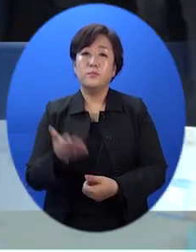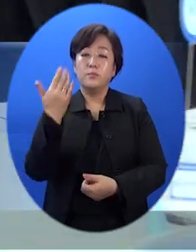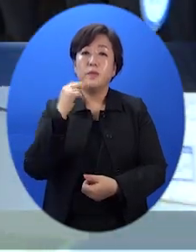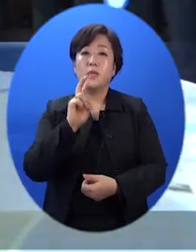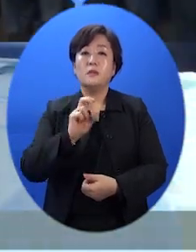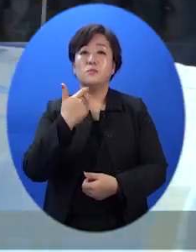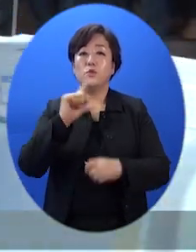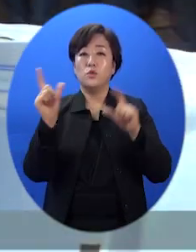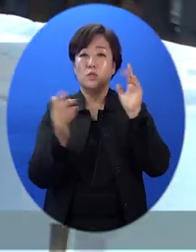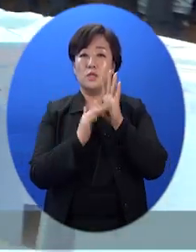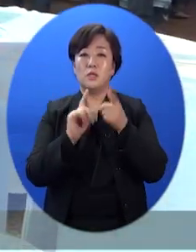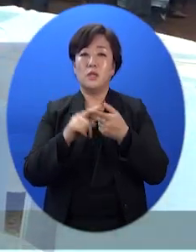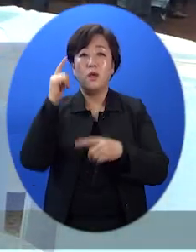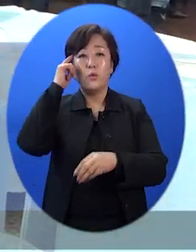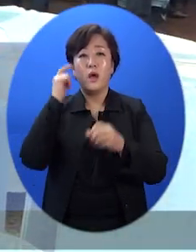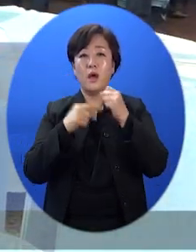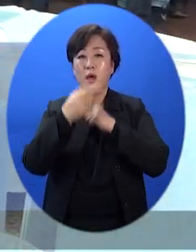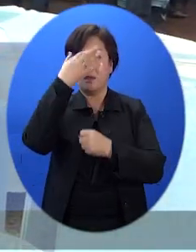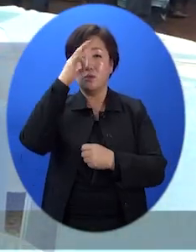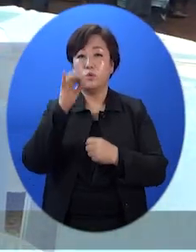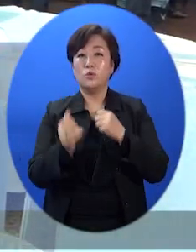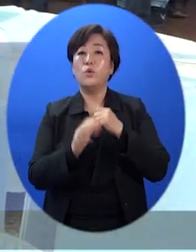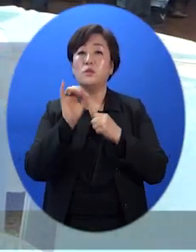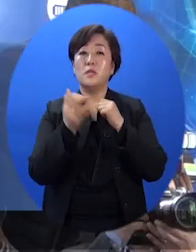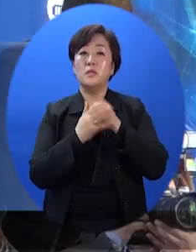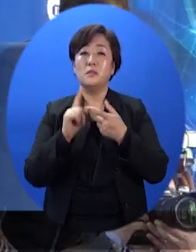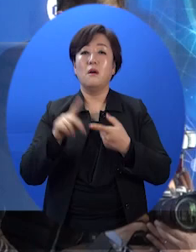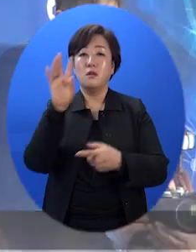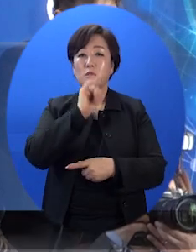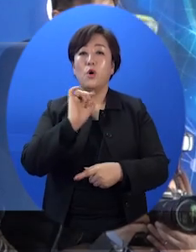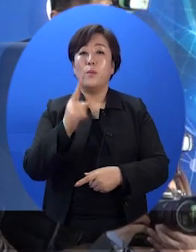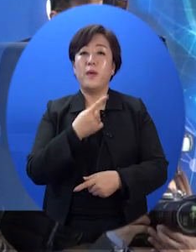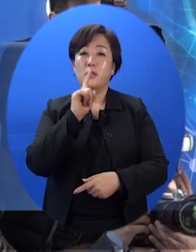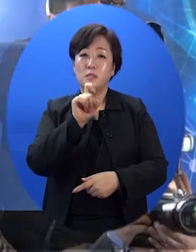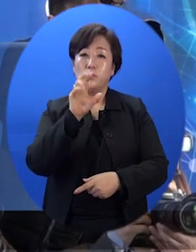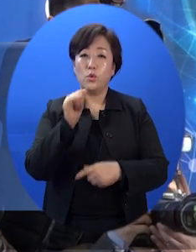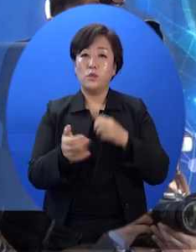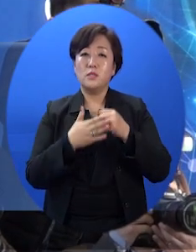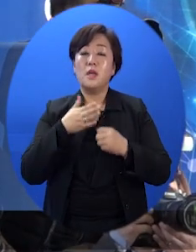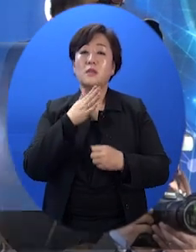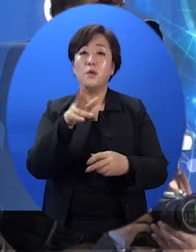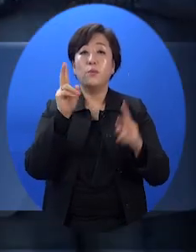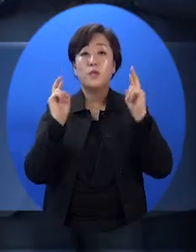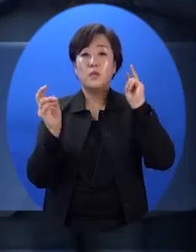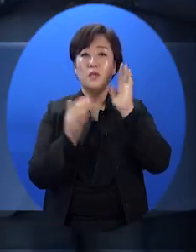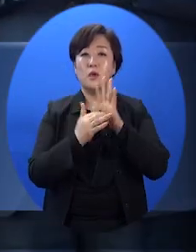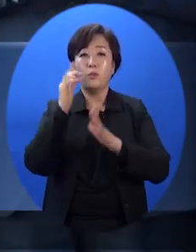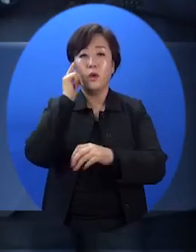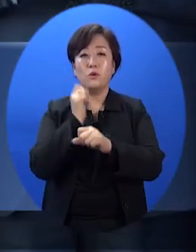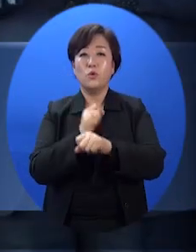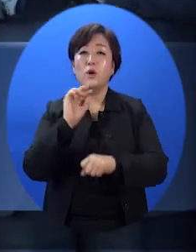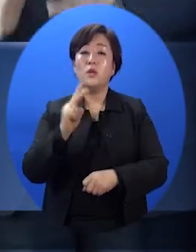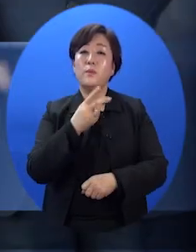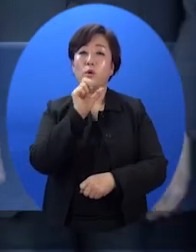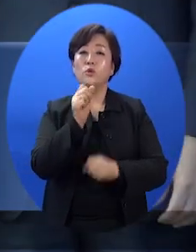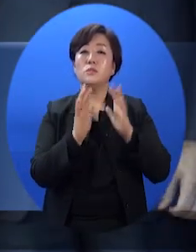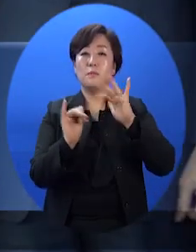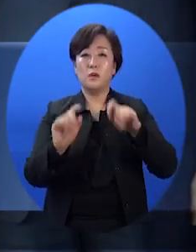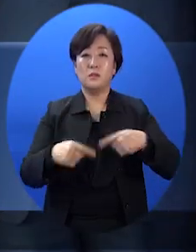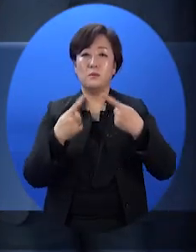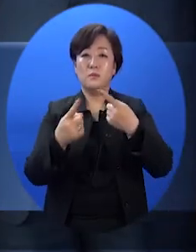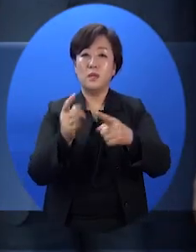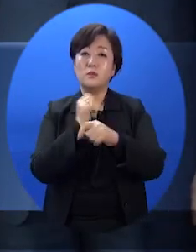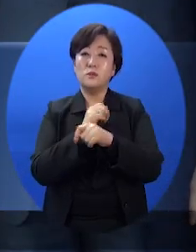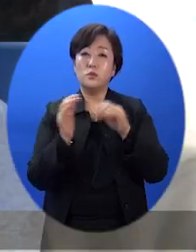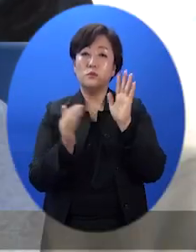지난 26일 울산과학기술원 경동홀에서 전국 110개 수소 전문기업 연구기관 등 250여 명이 참석한